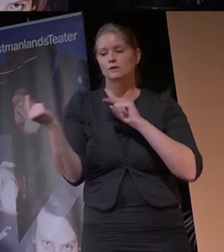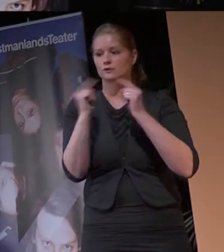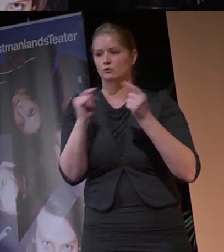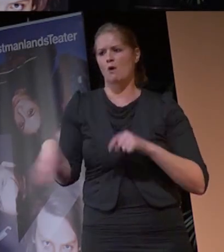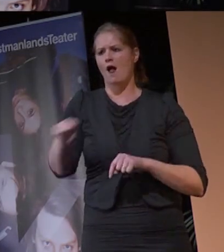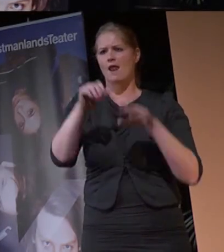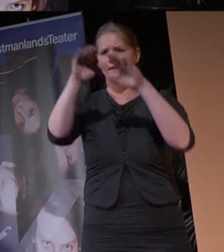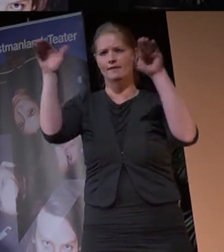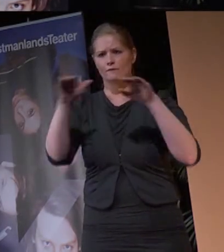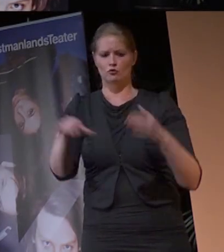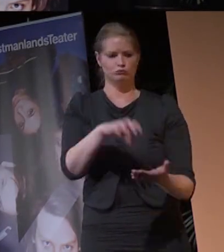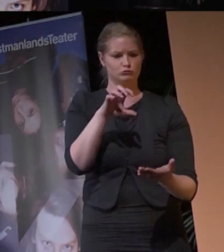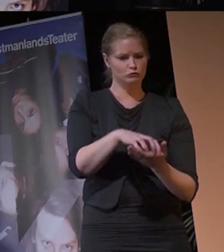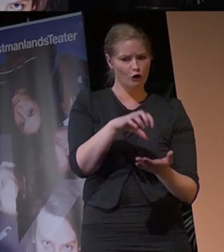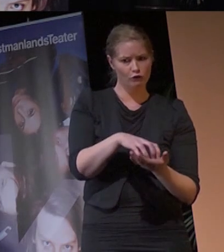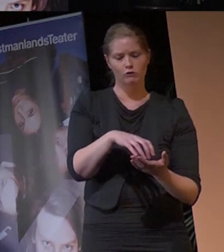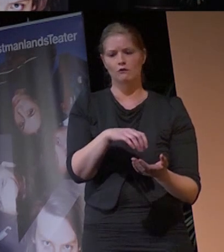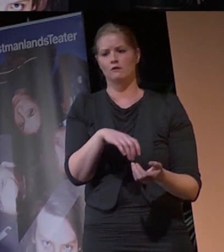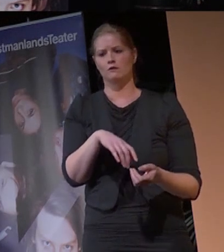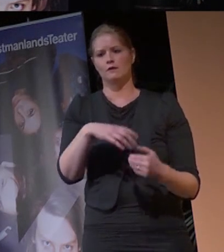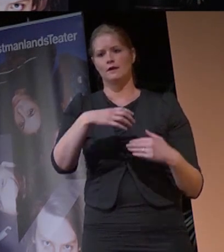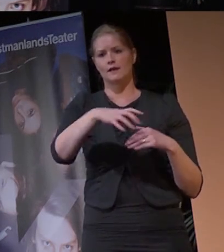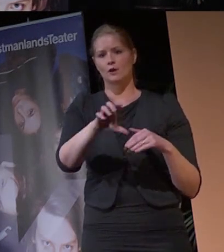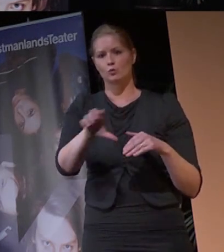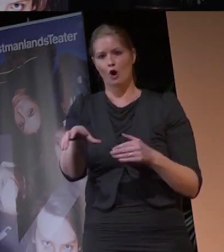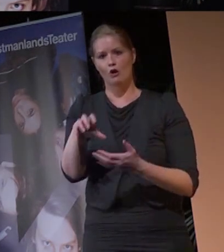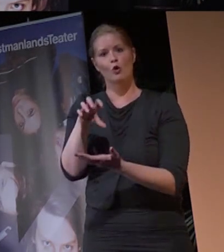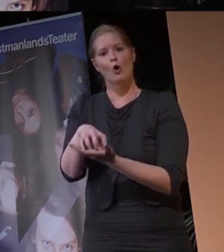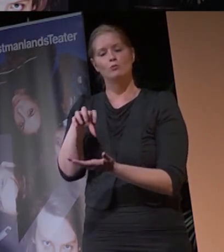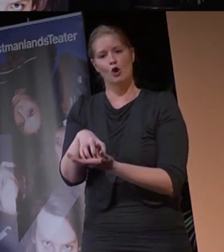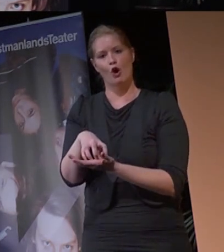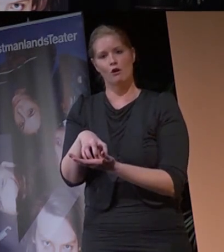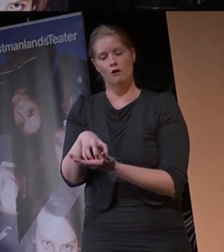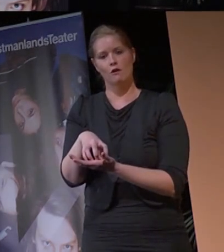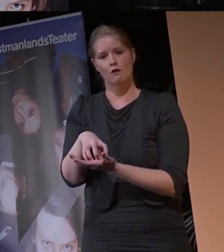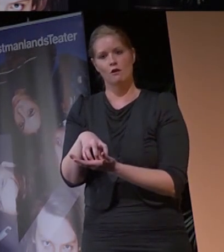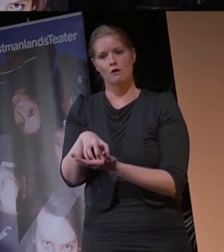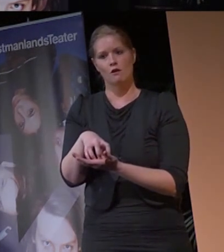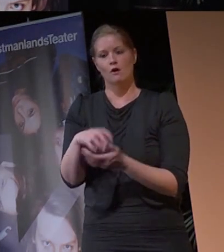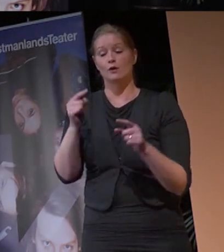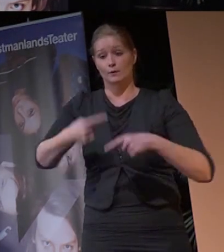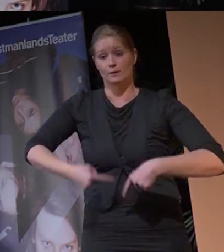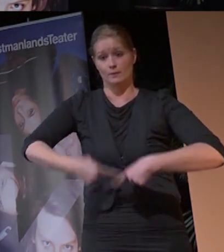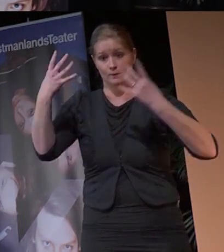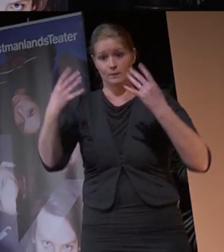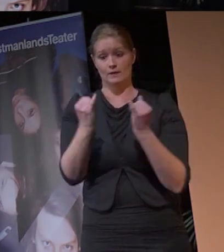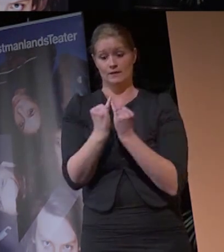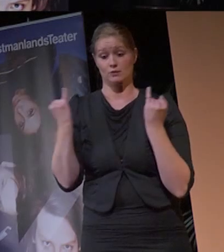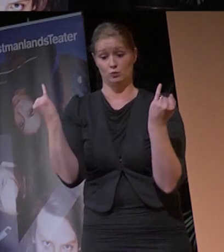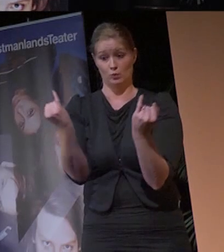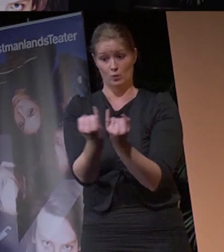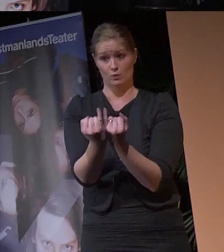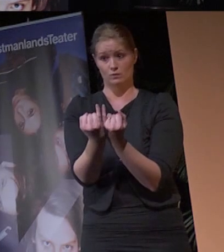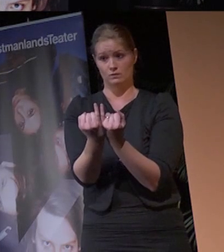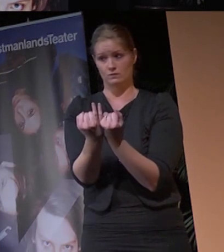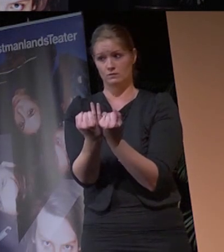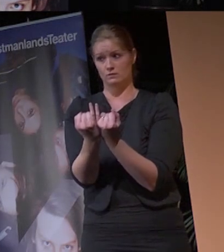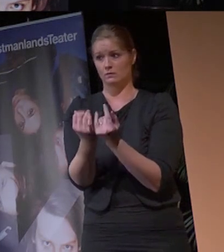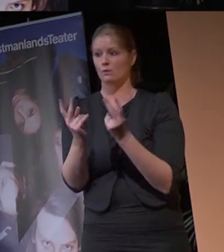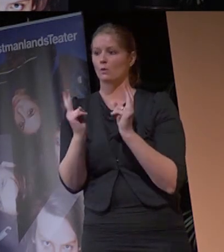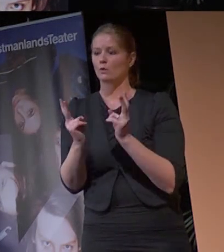nivåer. Den statliga, den regionala och den kommunala. Både kulturinstitutionerna och, inte minst viktigt,